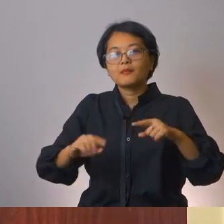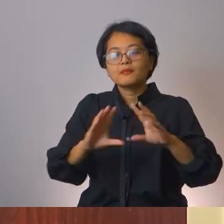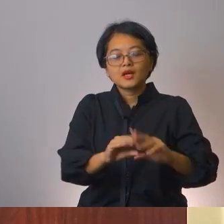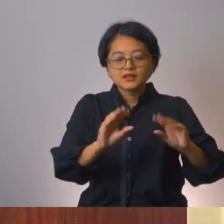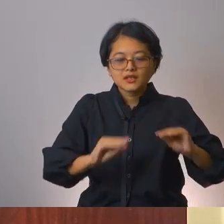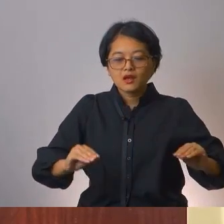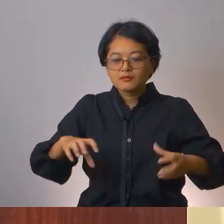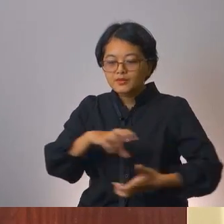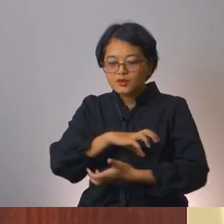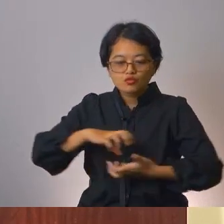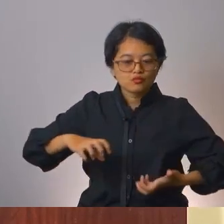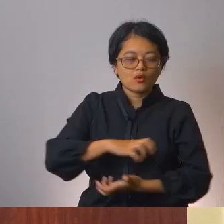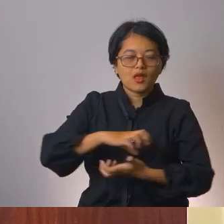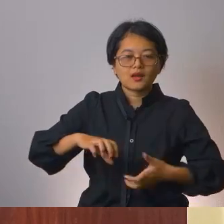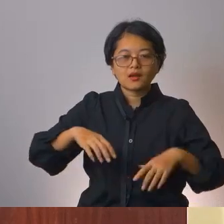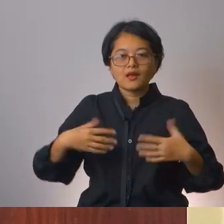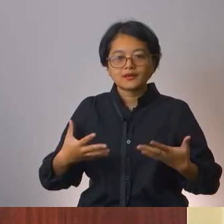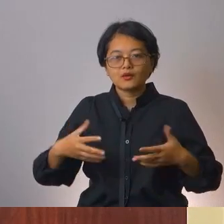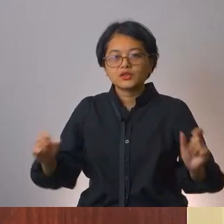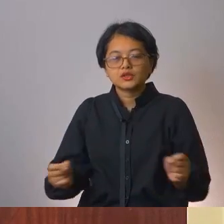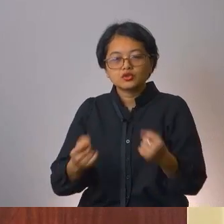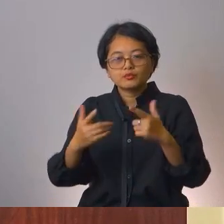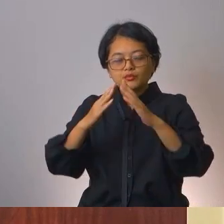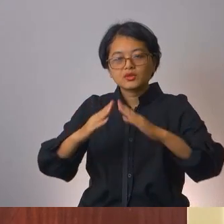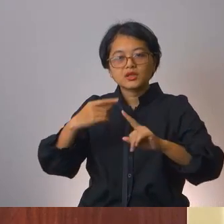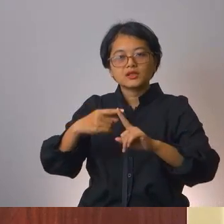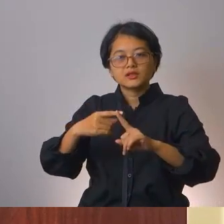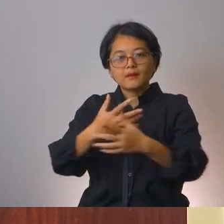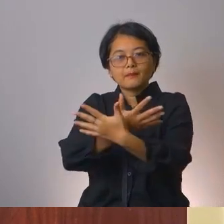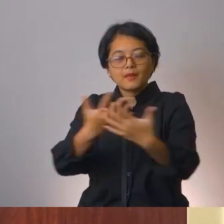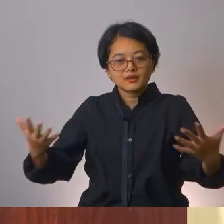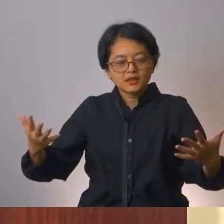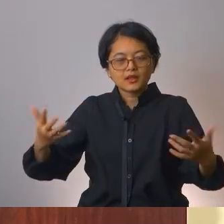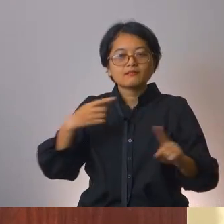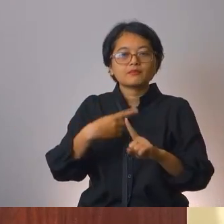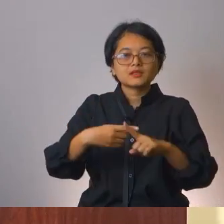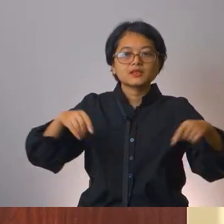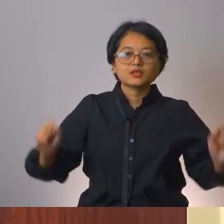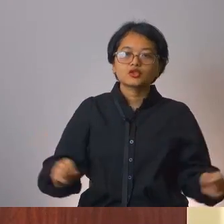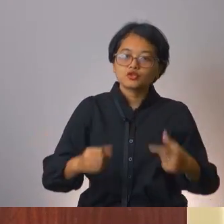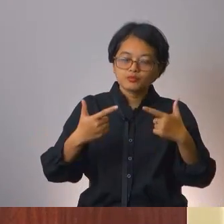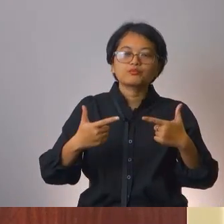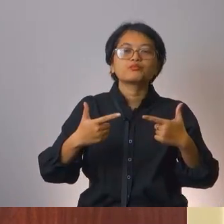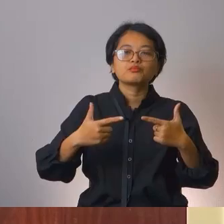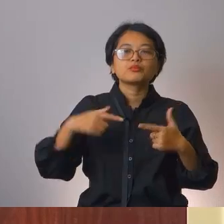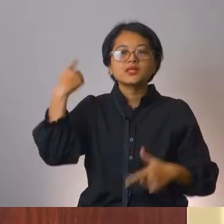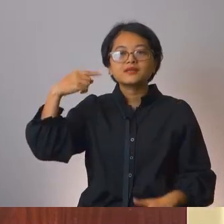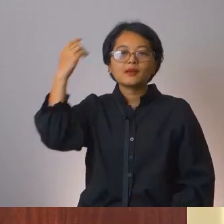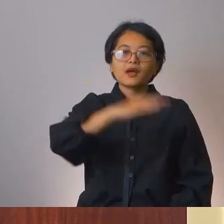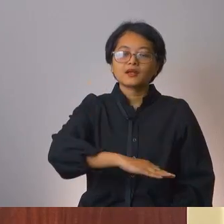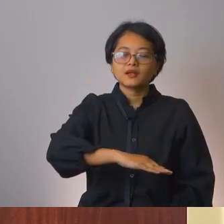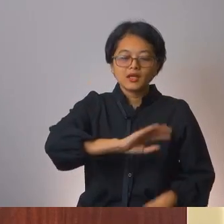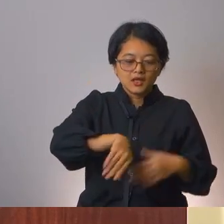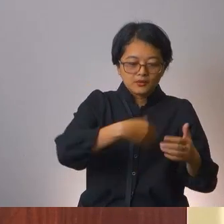pergumulan, di tengah kehidupan gereja, masyarakat, dan juga dalam kehidupan dunia. Kami serahkan diri kami semua dalam